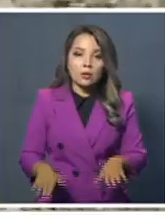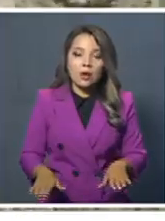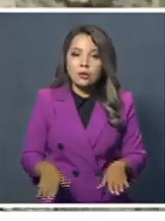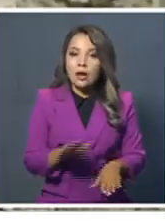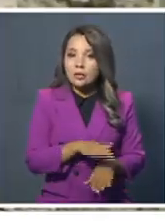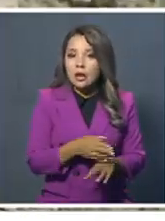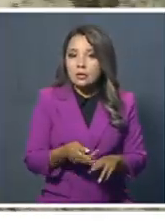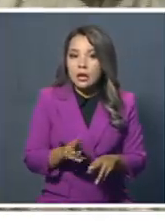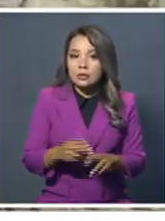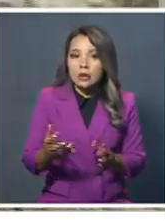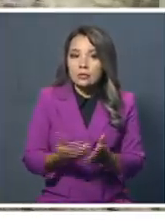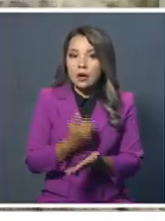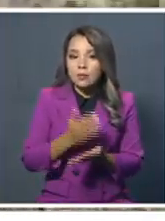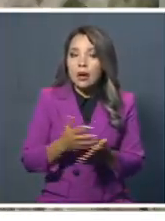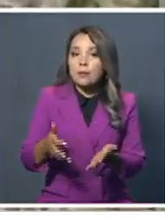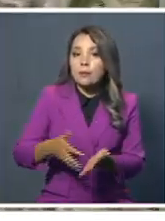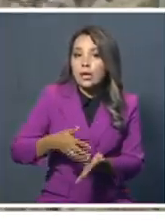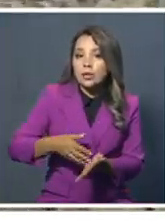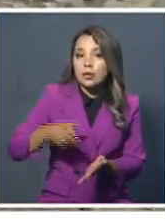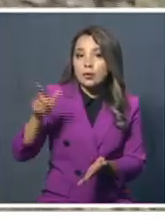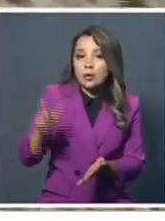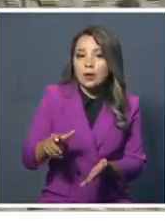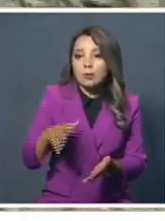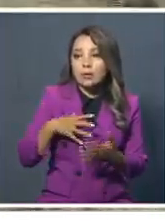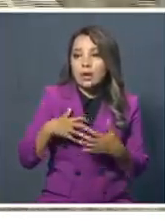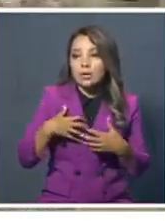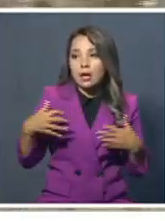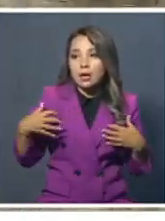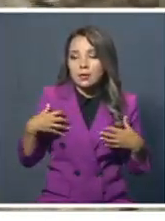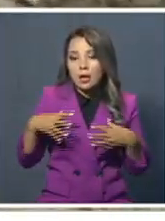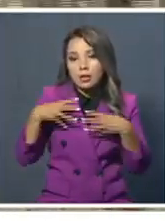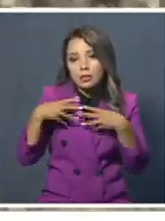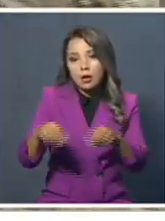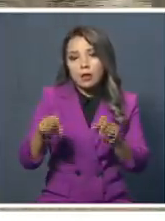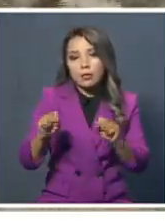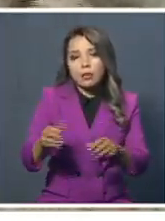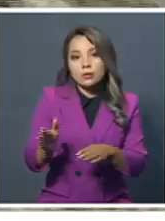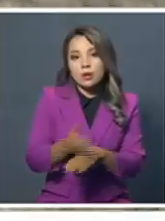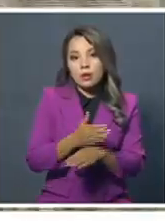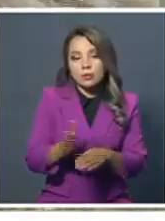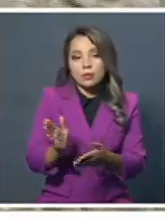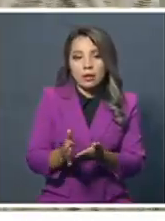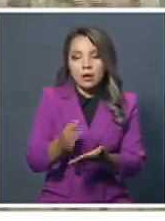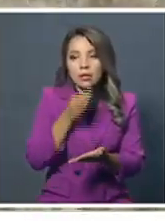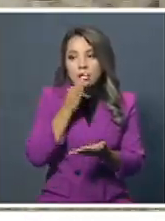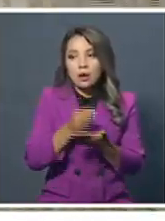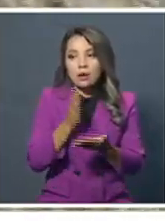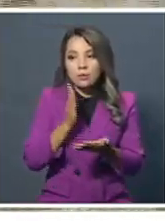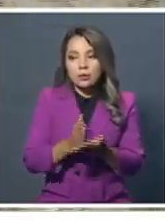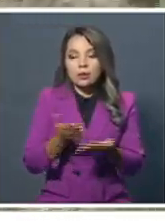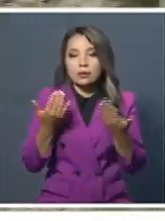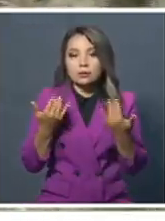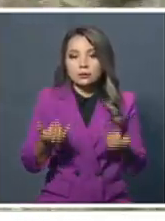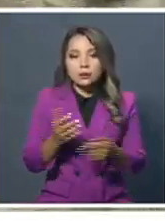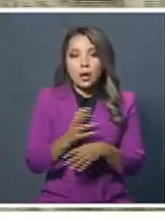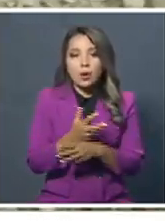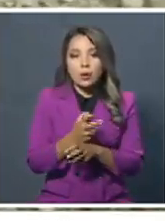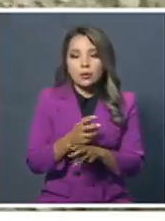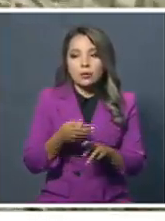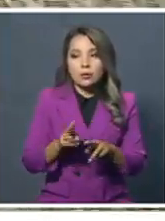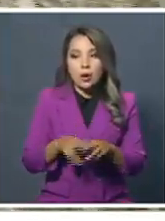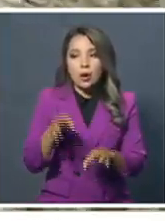тапқан. Палеонтологтың пайымдауынша, жабайы жануарлар мүрдені бірнеше бөлікке бөліп тастаған. Қазір қанқа